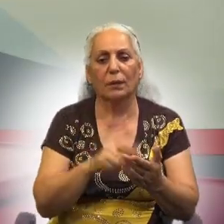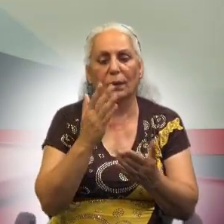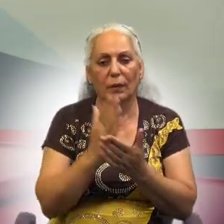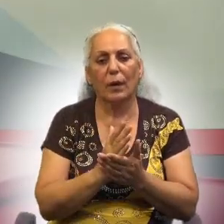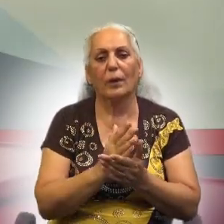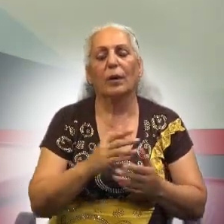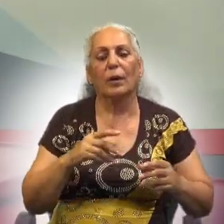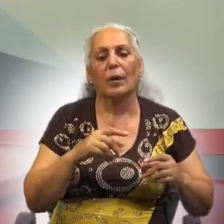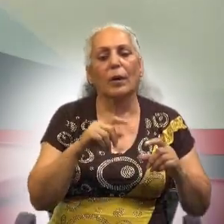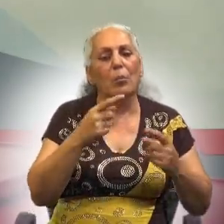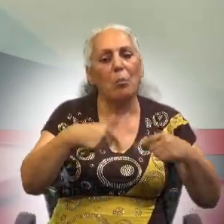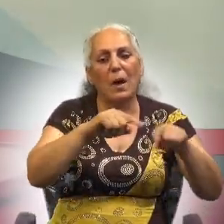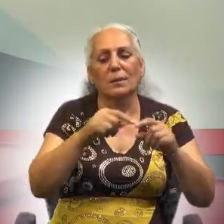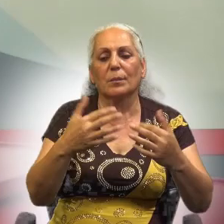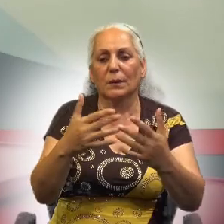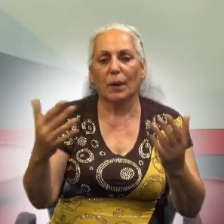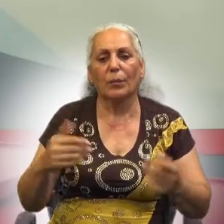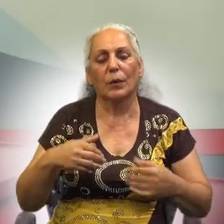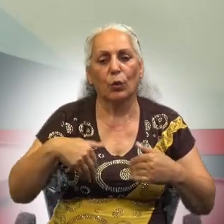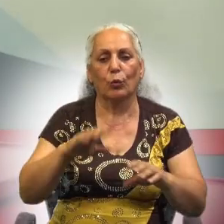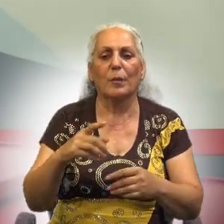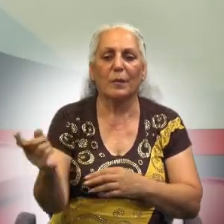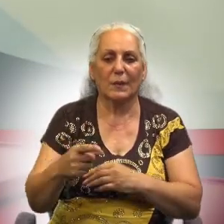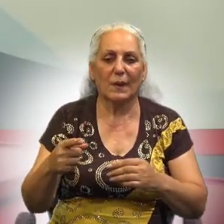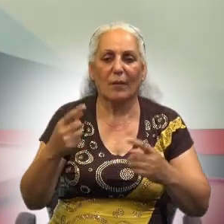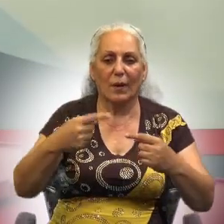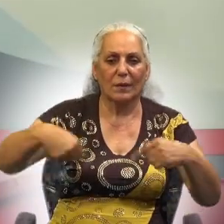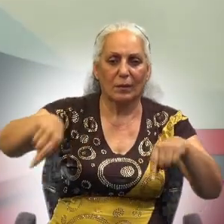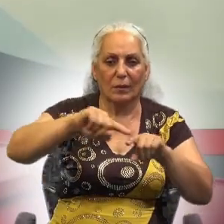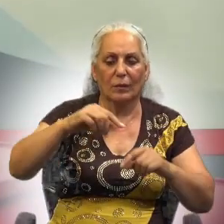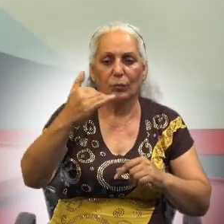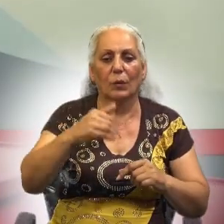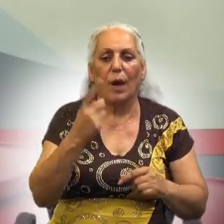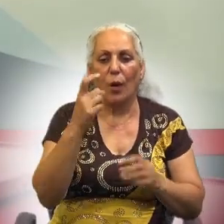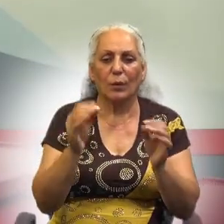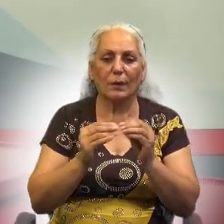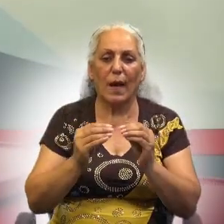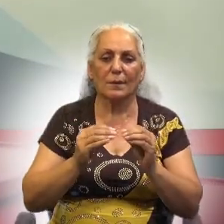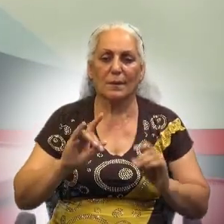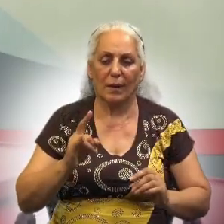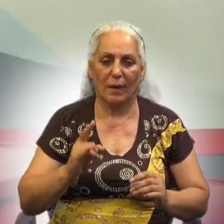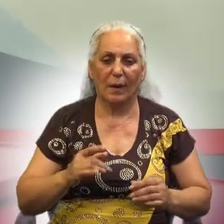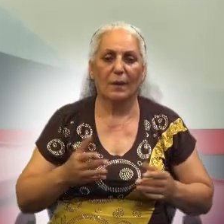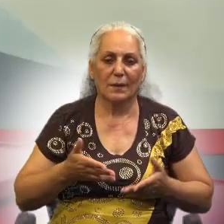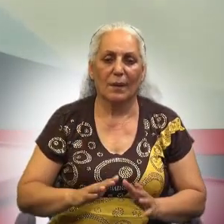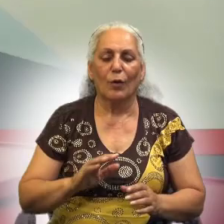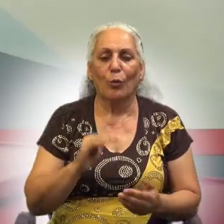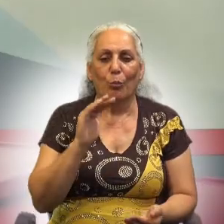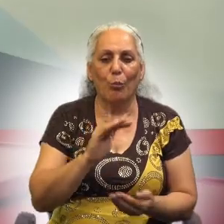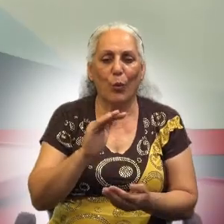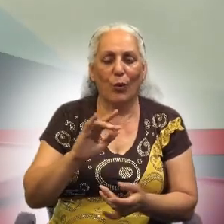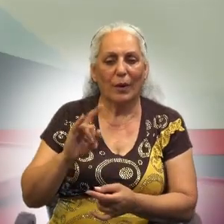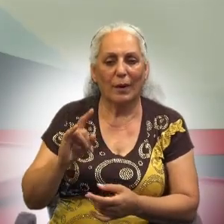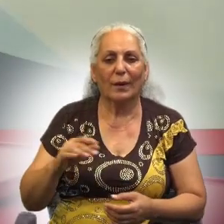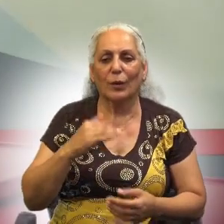Բախտակից մարզերում։ Տեղափոխվում ենք Գեղարքունիք, որտեղ այս տարի 110 երեխա է ծնվել։ Փոքրիկները իրենց հայրիկներին առաջին